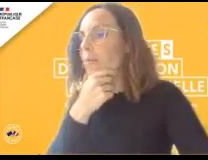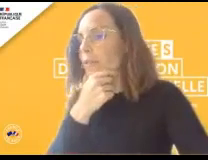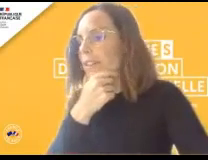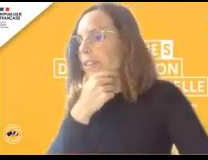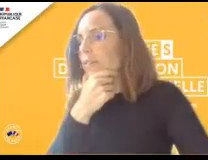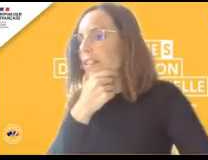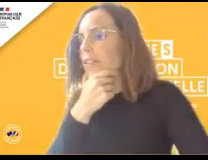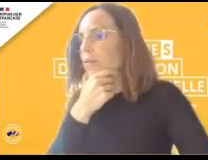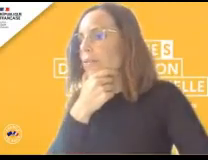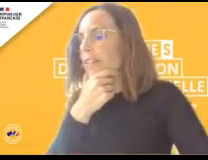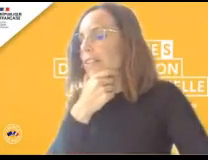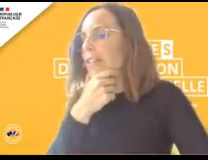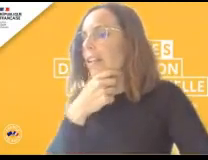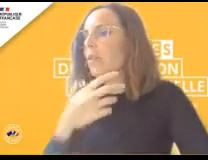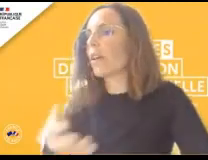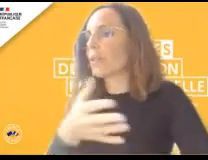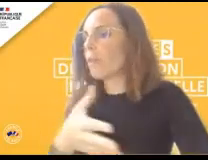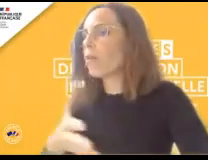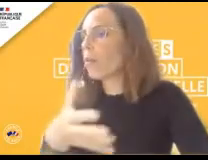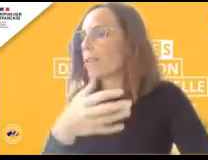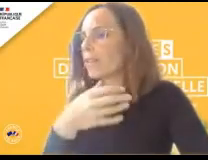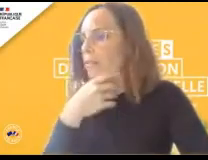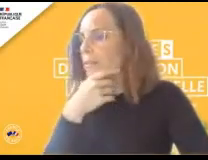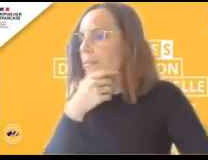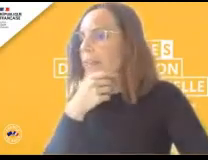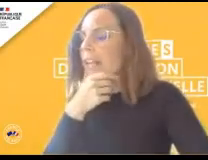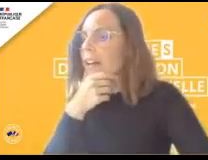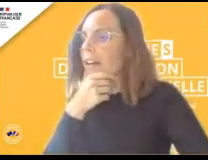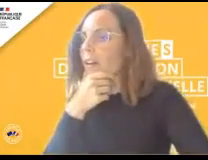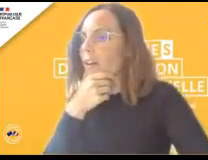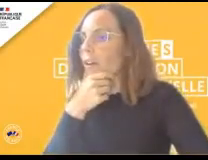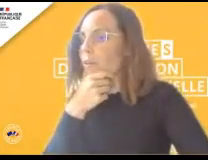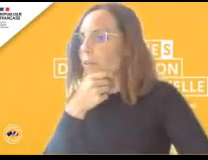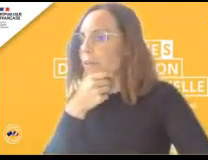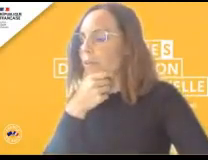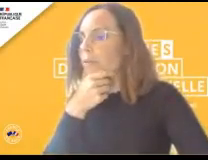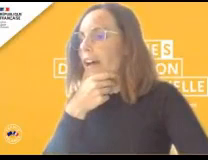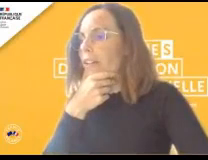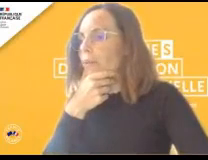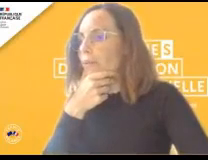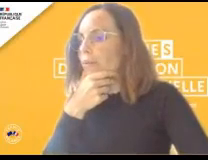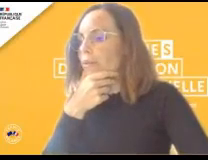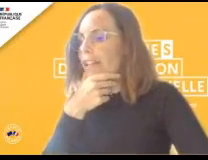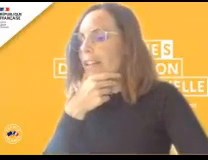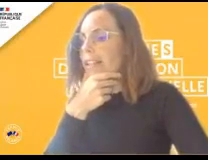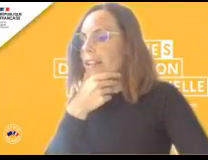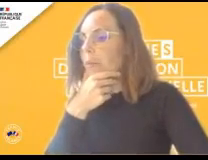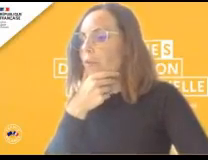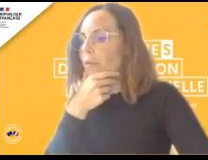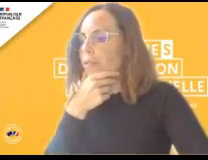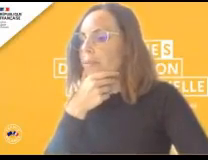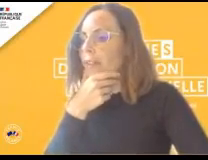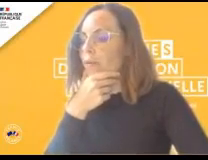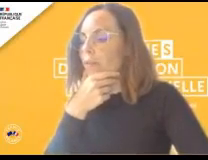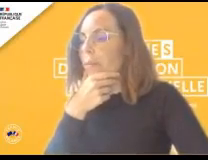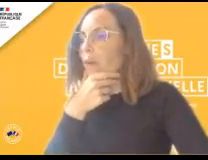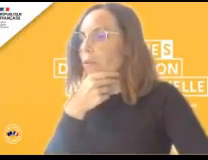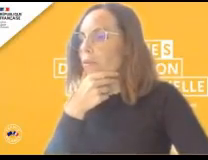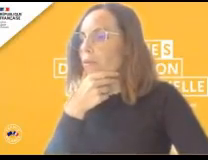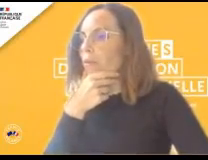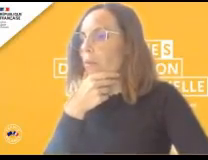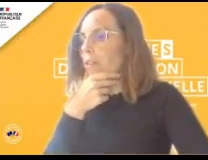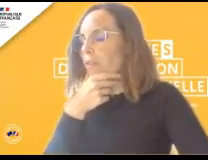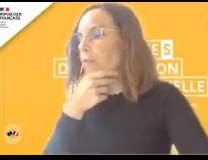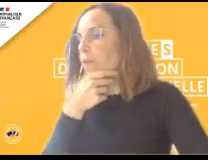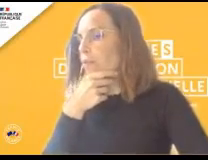identifier la bonne certification, c'est-à-dire celle qui correspond à vos compétences. Donc, ils vont faire avec vous une analyse approfondie de votre